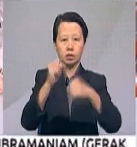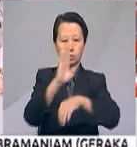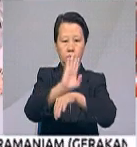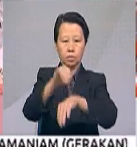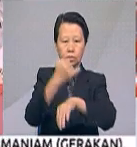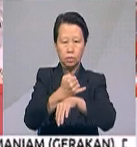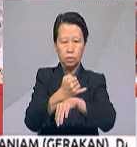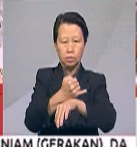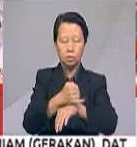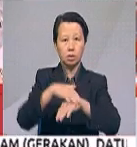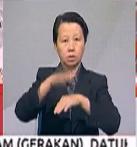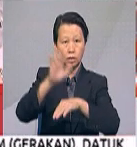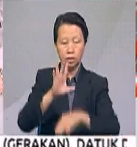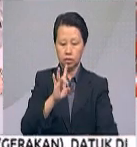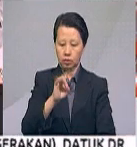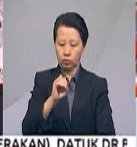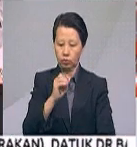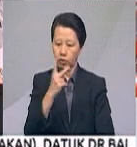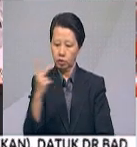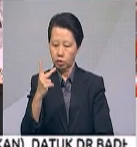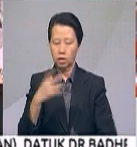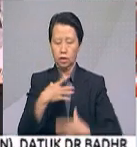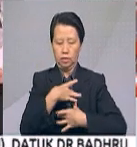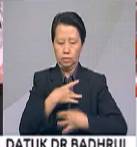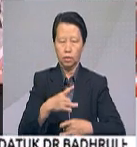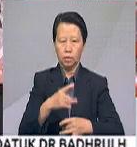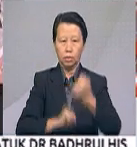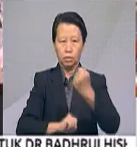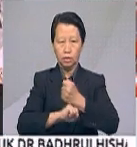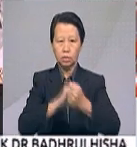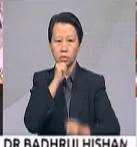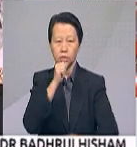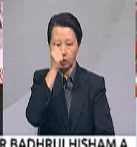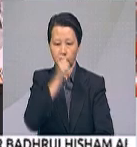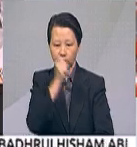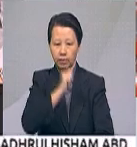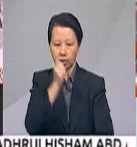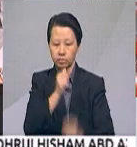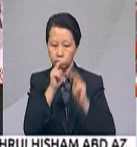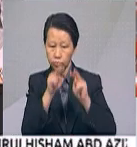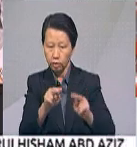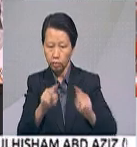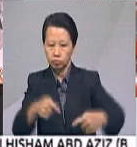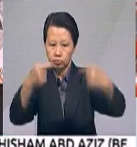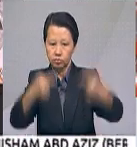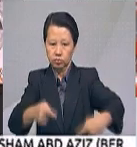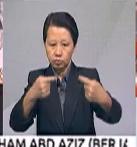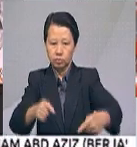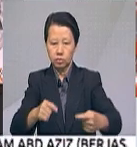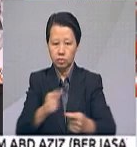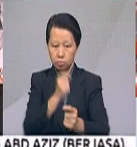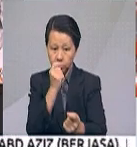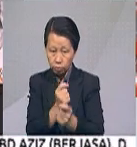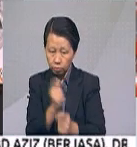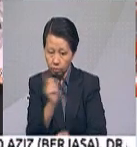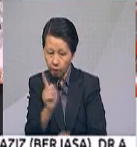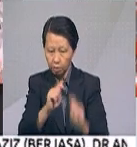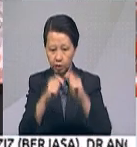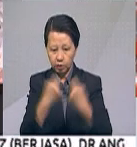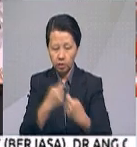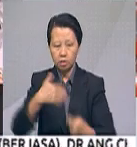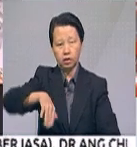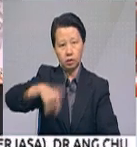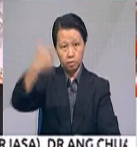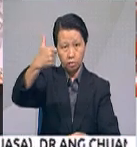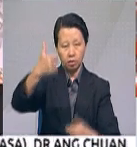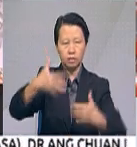Ya, dikabarkan lebih 80,000 peminat sudah tidak sabar untuk menyaksikan perlawanan yang akan menentukan pasukan mana yang lebih